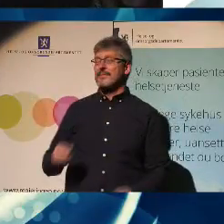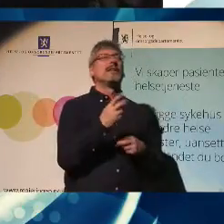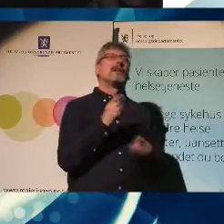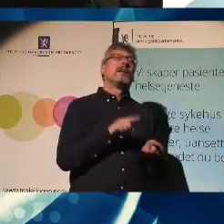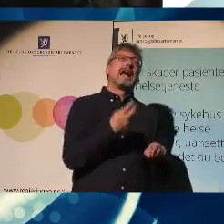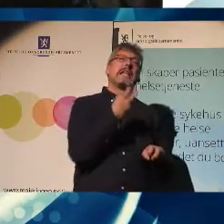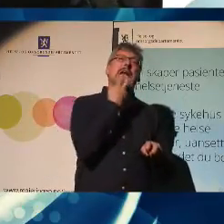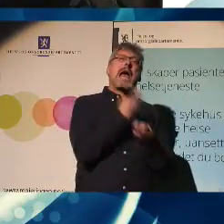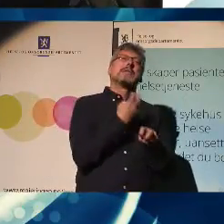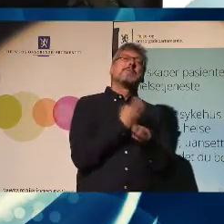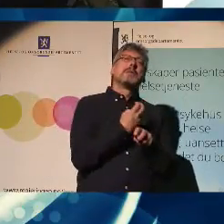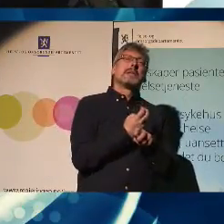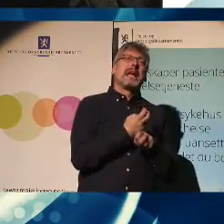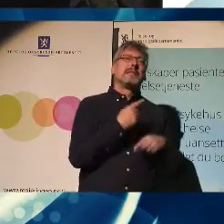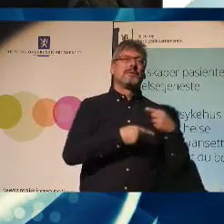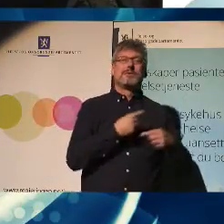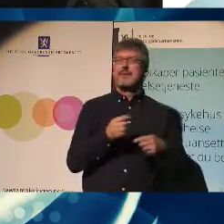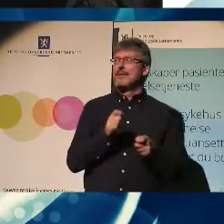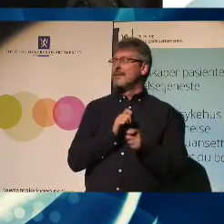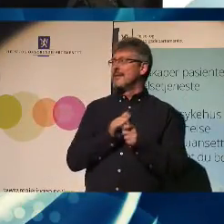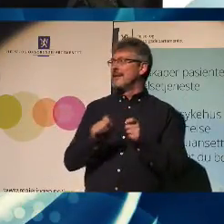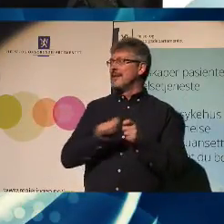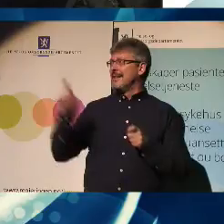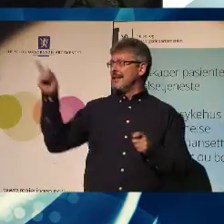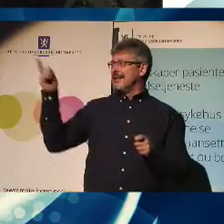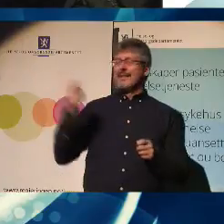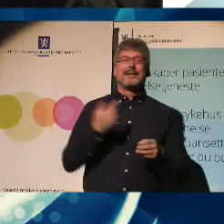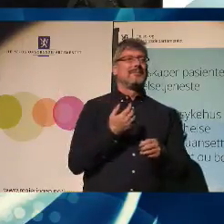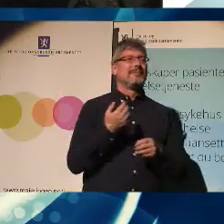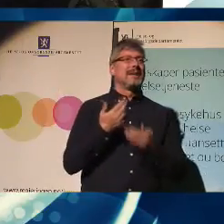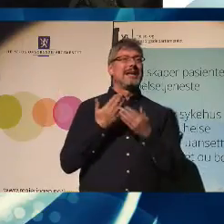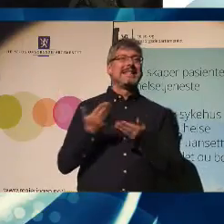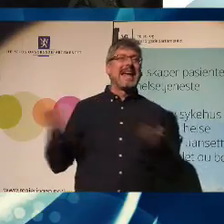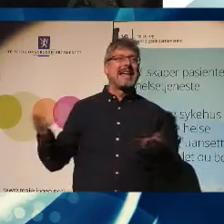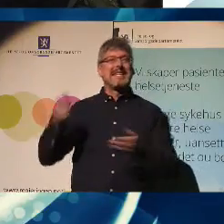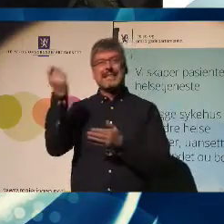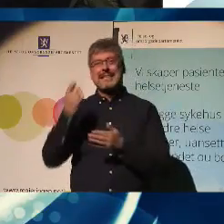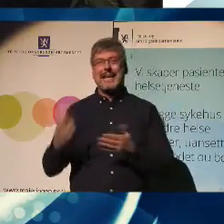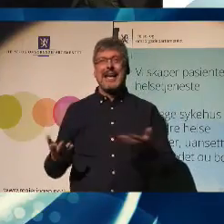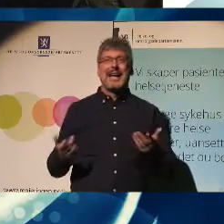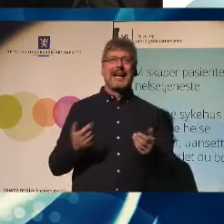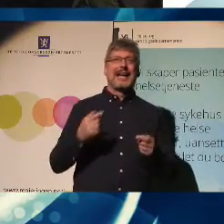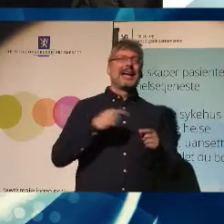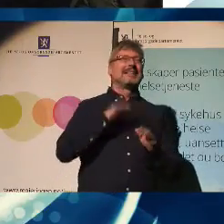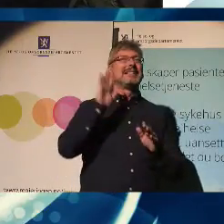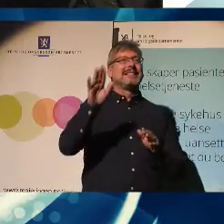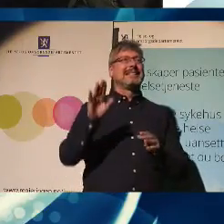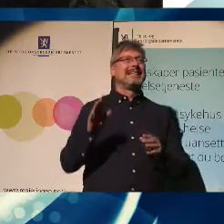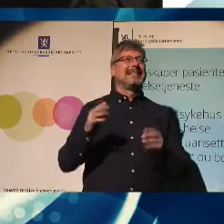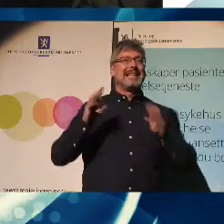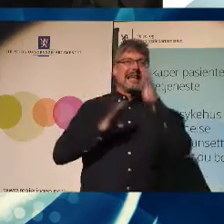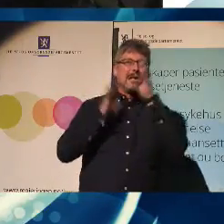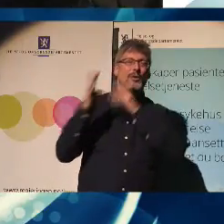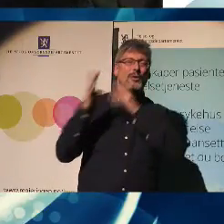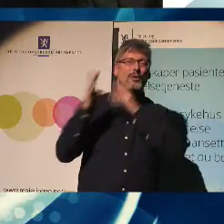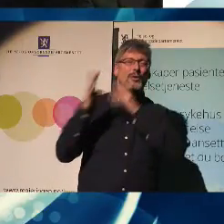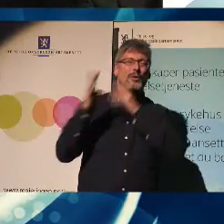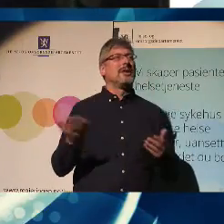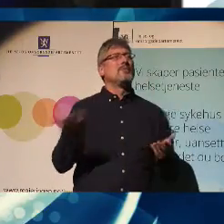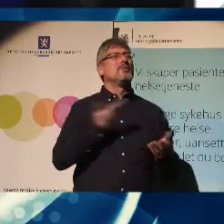prosess. Dette ligner på de ting man jobber med tjenestedesign, det ligner på ting man jobber med når man snakker om lean innovasjon. Det er mange